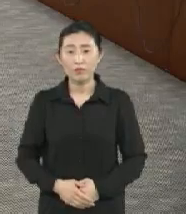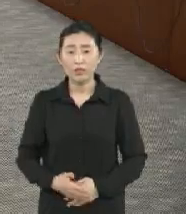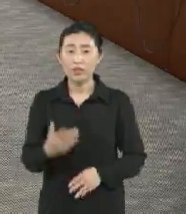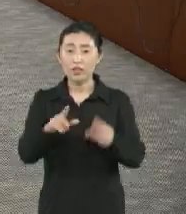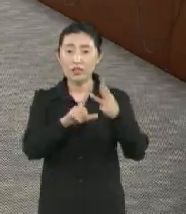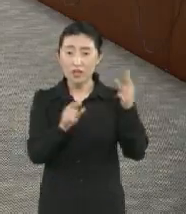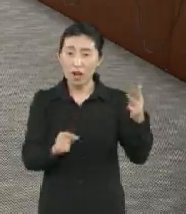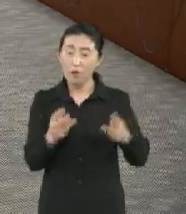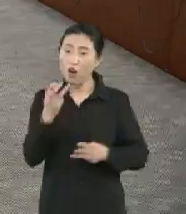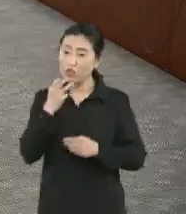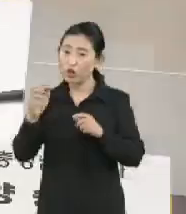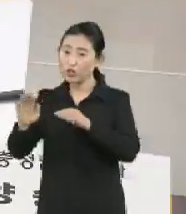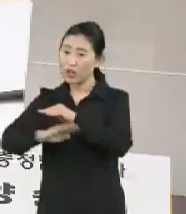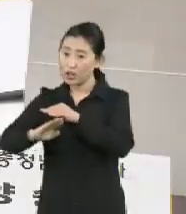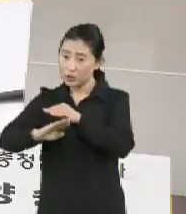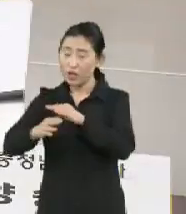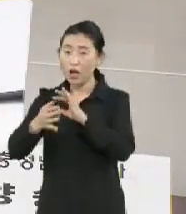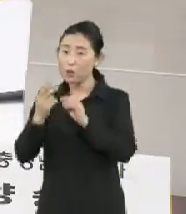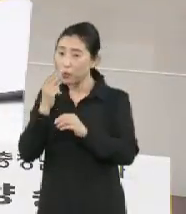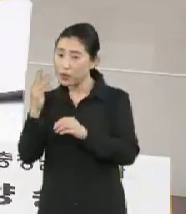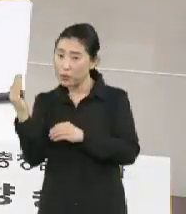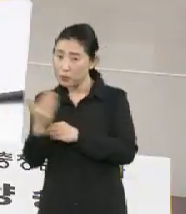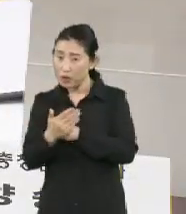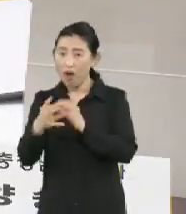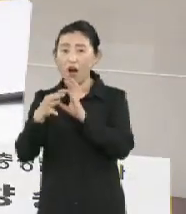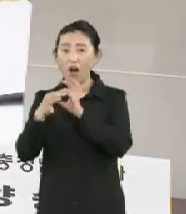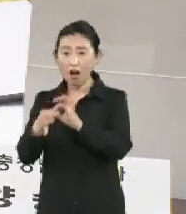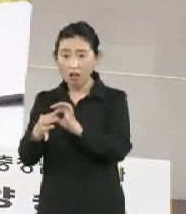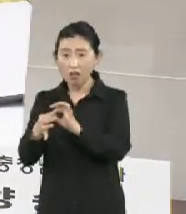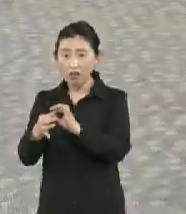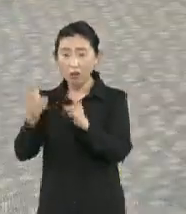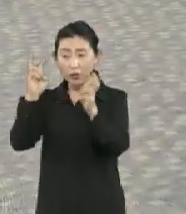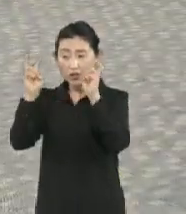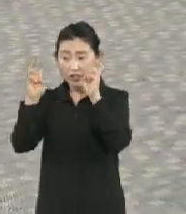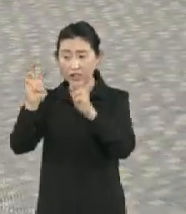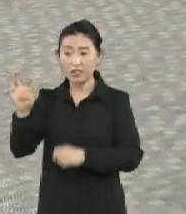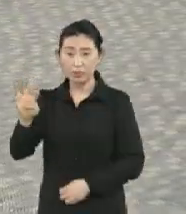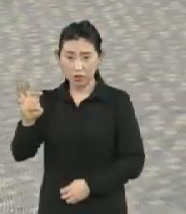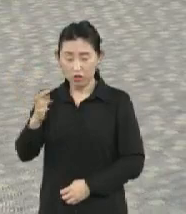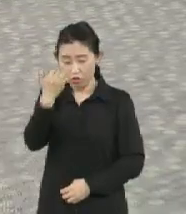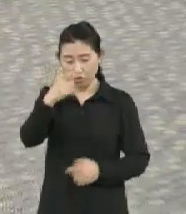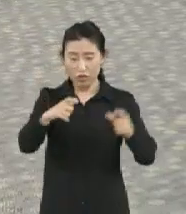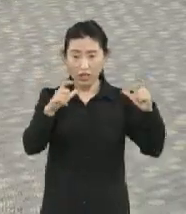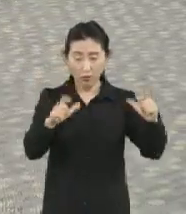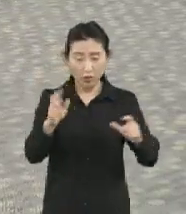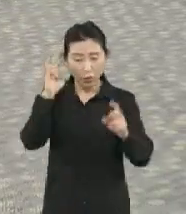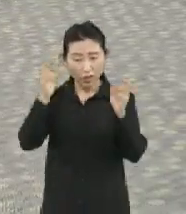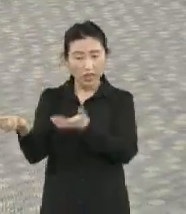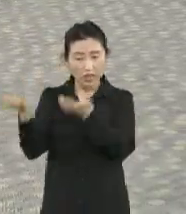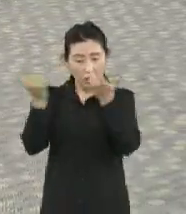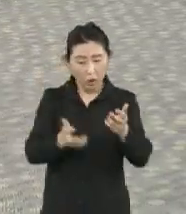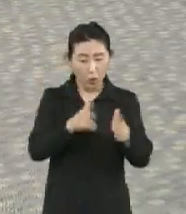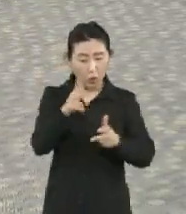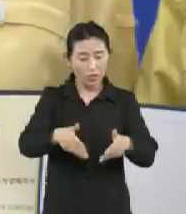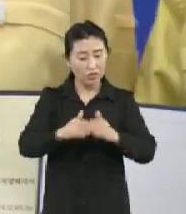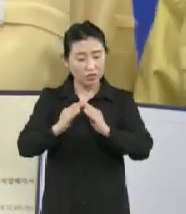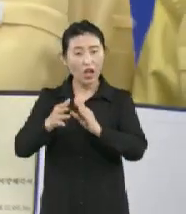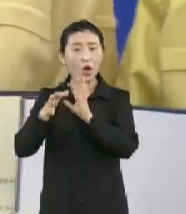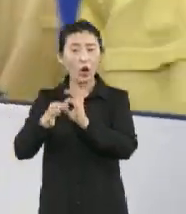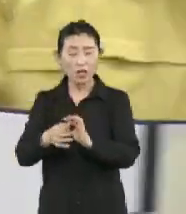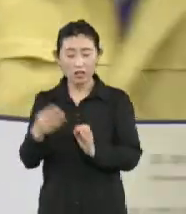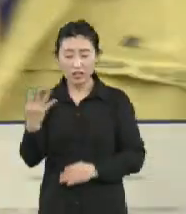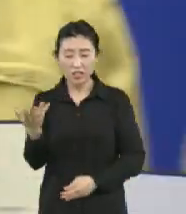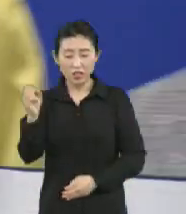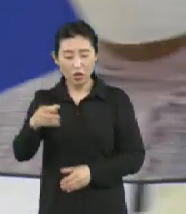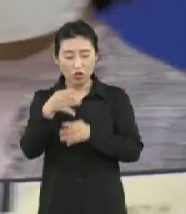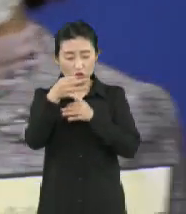지난 3월 서울에 있는 자동차 보호필름 제작업체를 비롯한 30개 기업이 충남에 기업 이전과 공장 증설 등